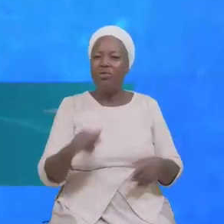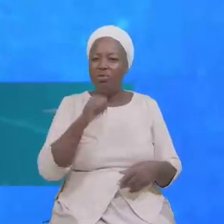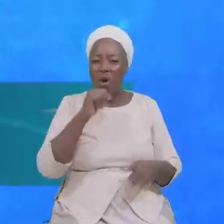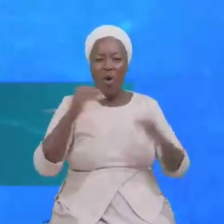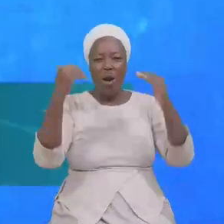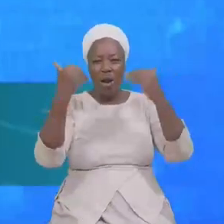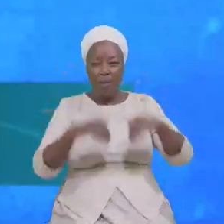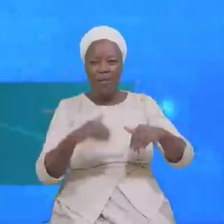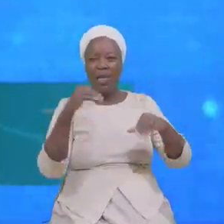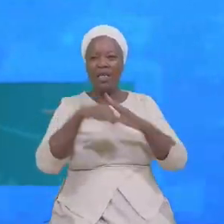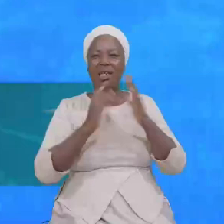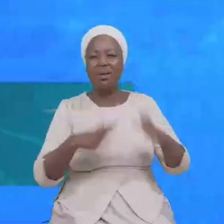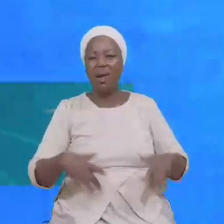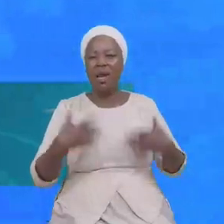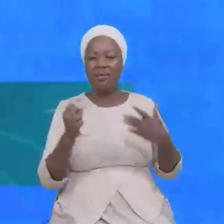Illimité dans nos vies.